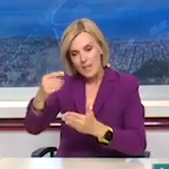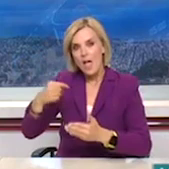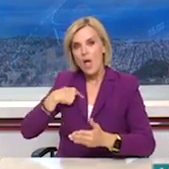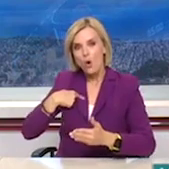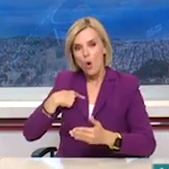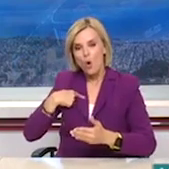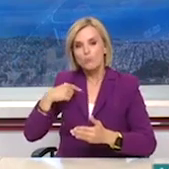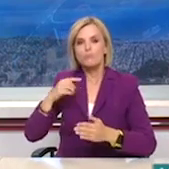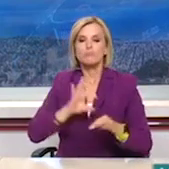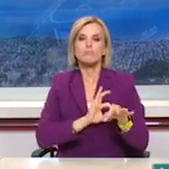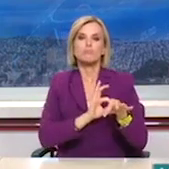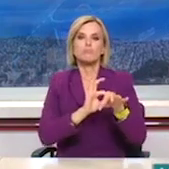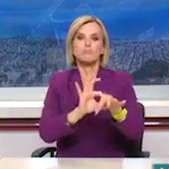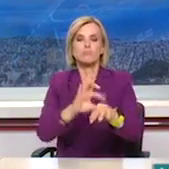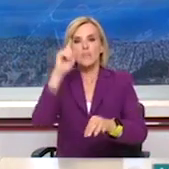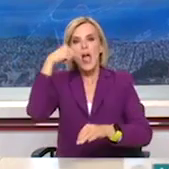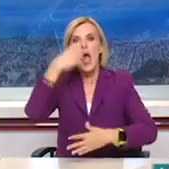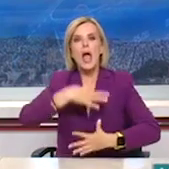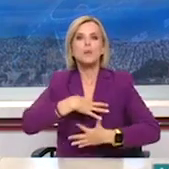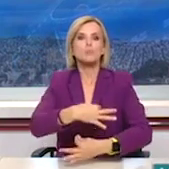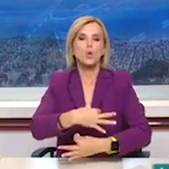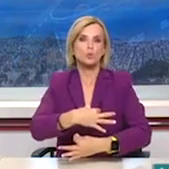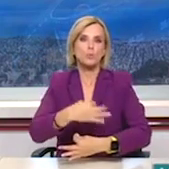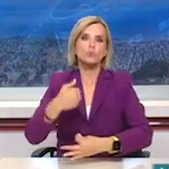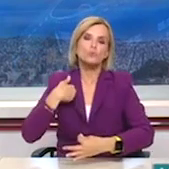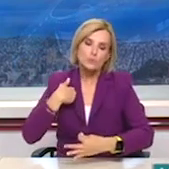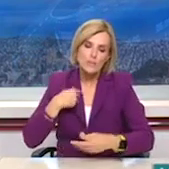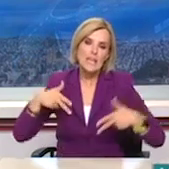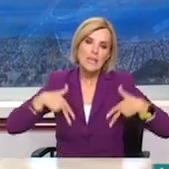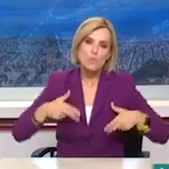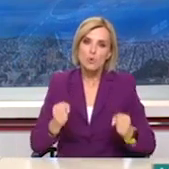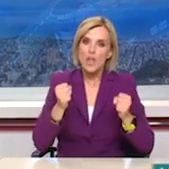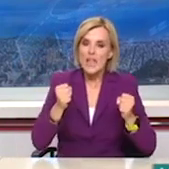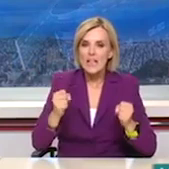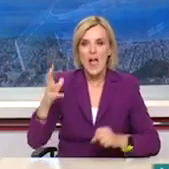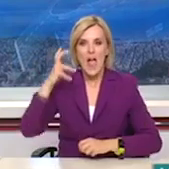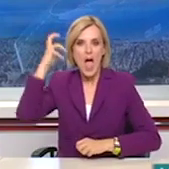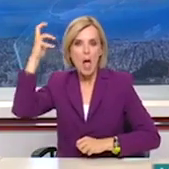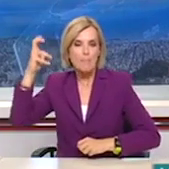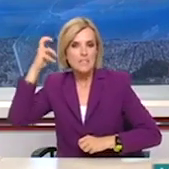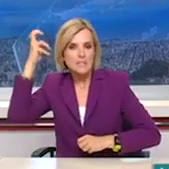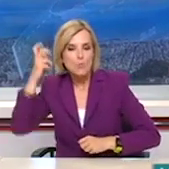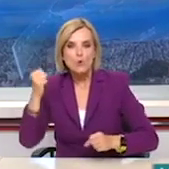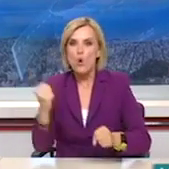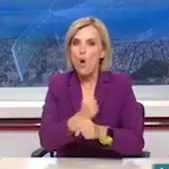κορονοϊό, ξεκίνησα μαζί με το επιστημονικό μου έργο και την ενημέρωση της ελληνικής κοινωνίας για τις εξελίξεις που αφορούν την